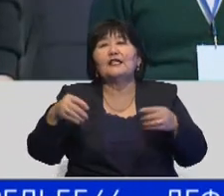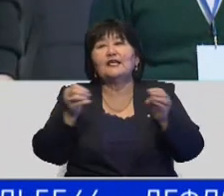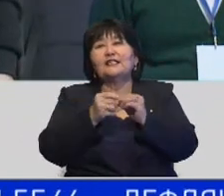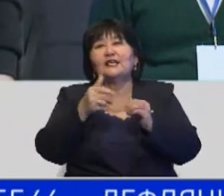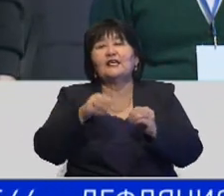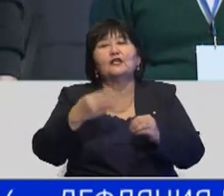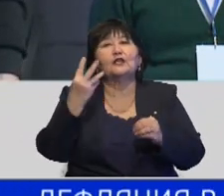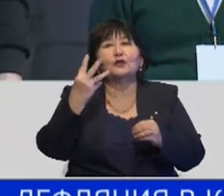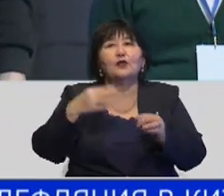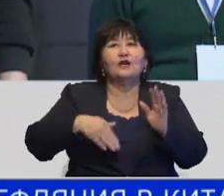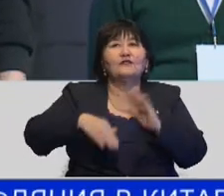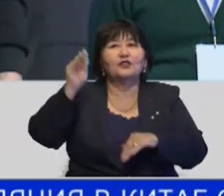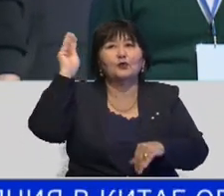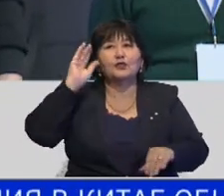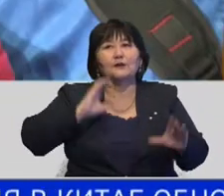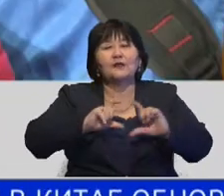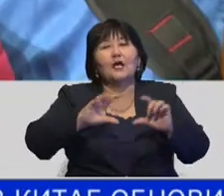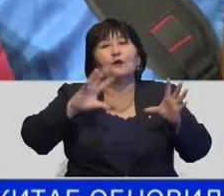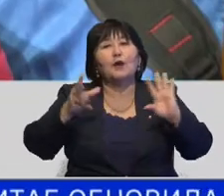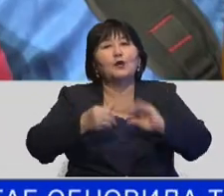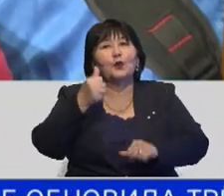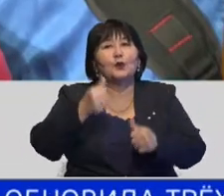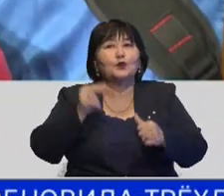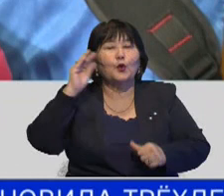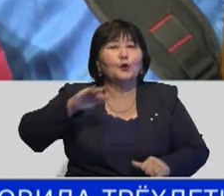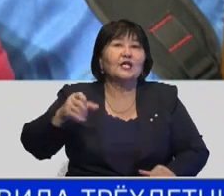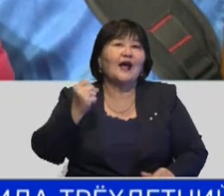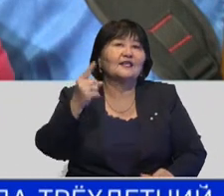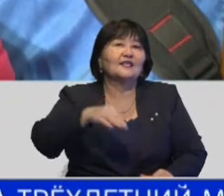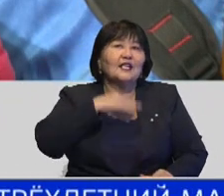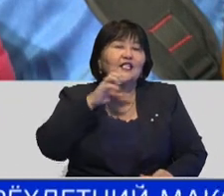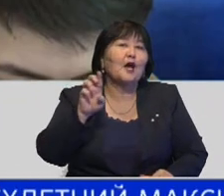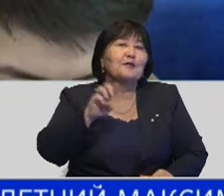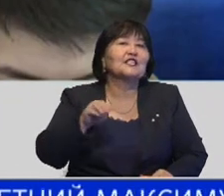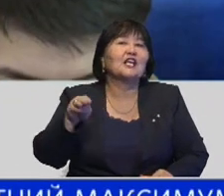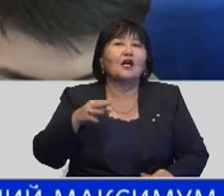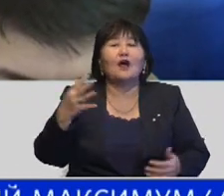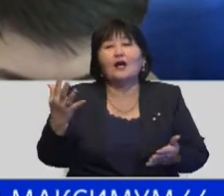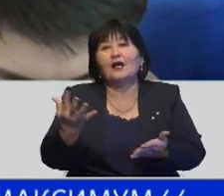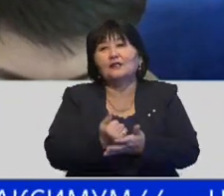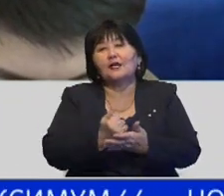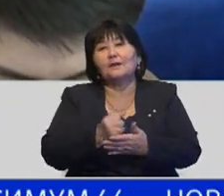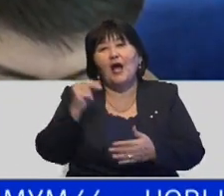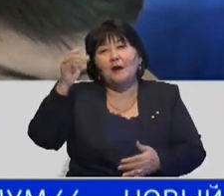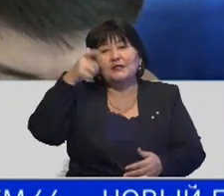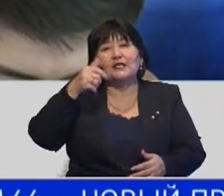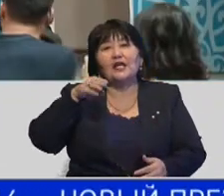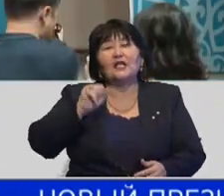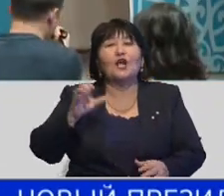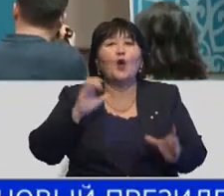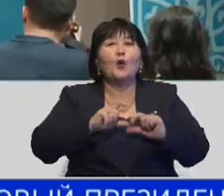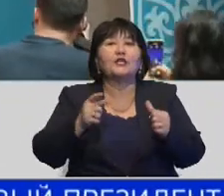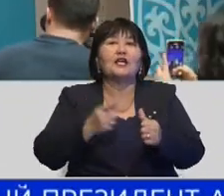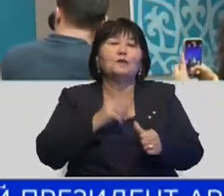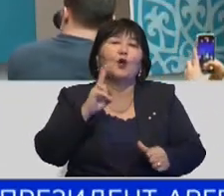грантов 3 высших учебных заведений. По итогам конкурса ученик 11 класса Бигзат Джайлхан стал обладателем образовательного гранта